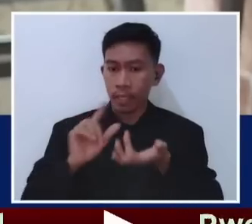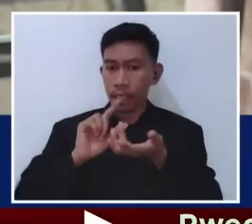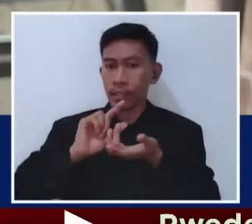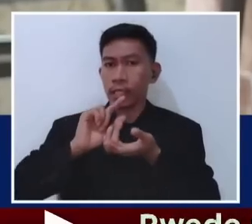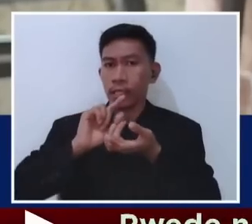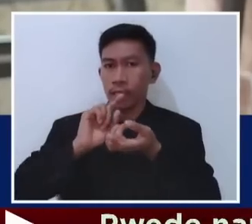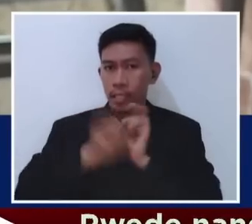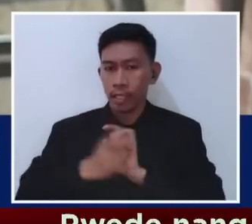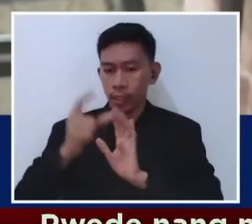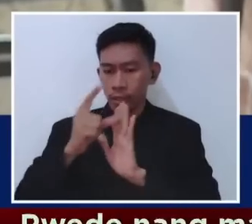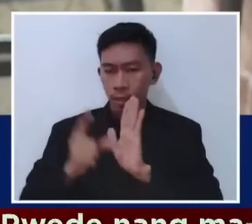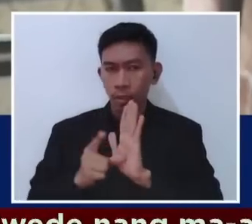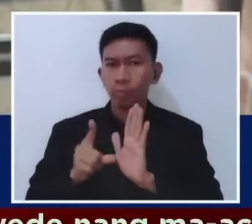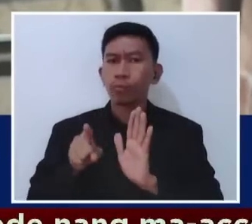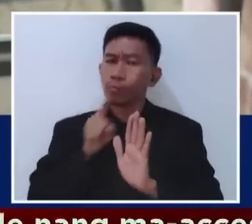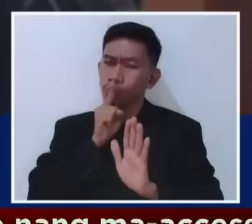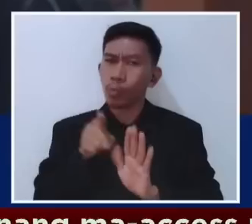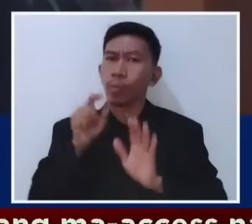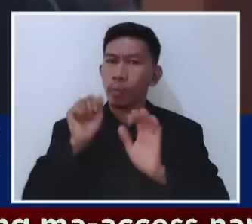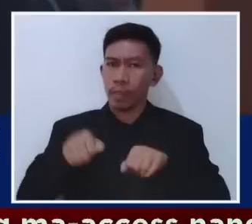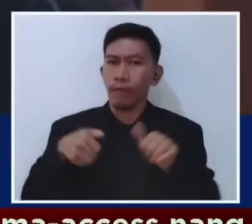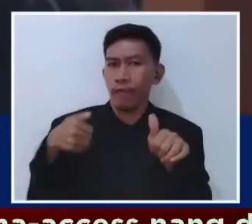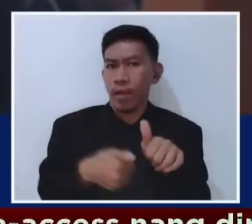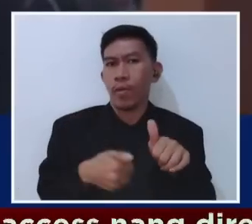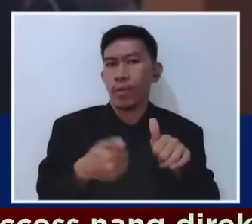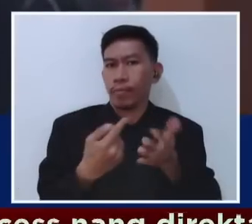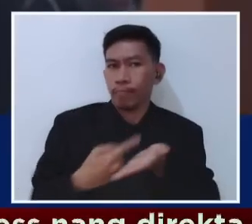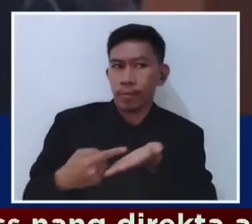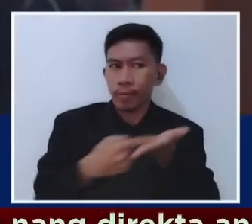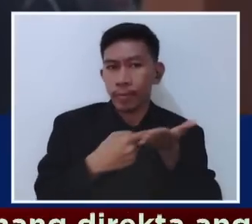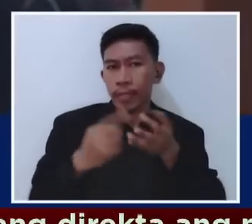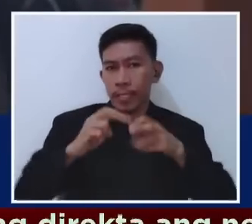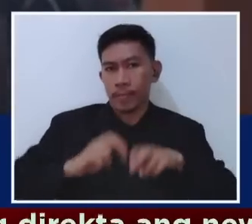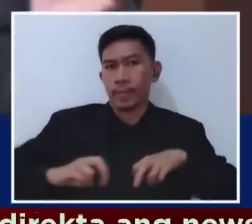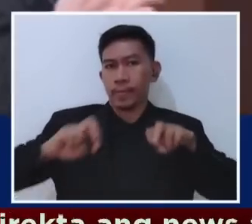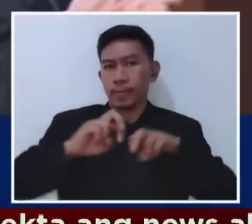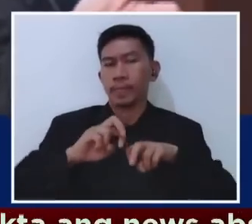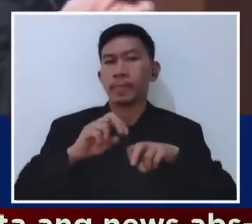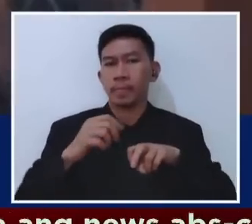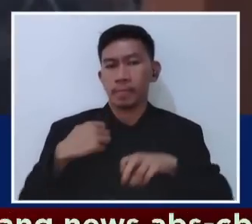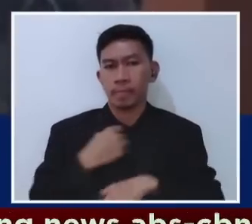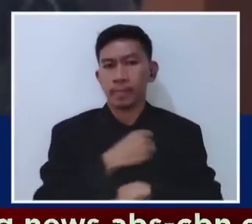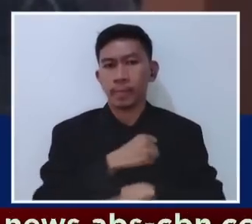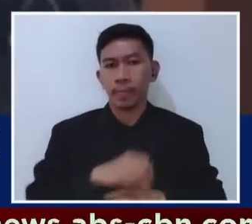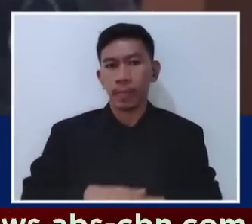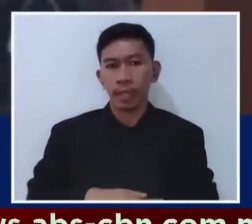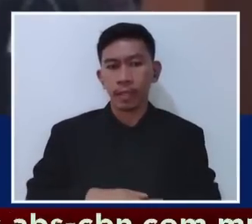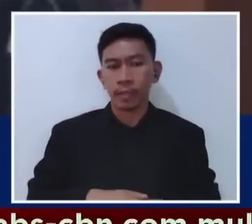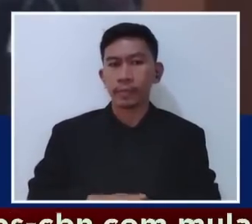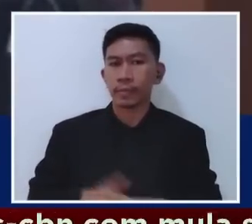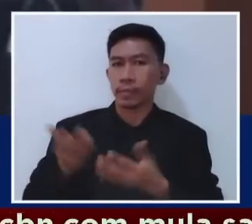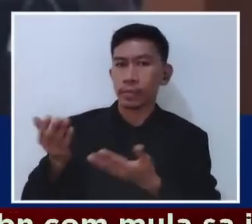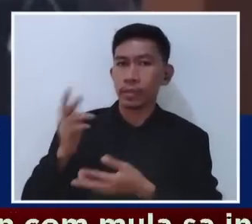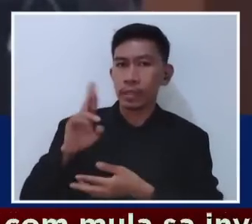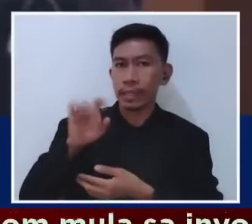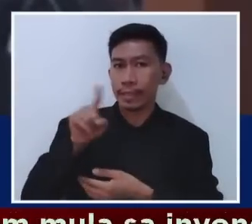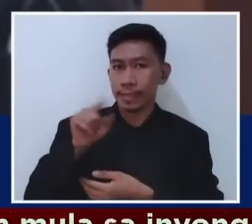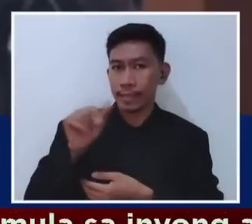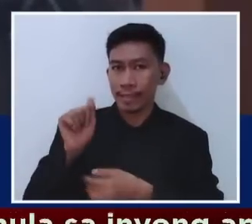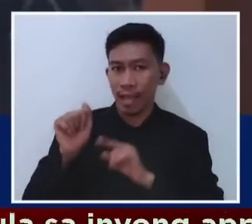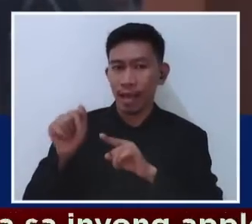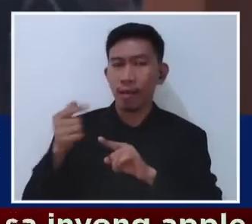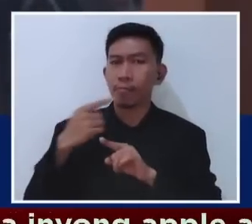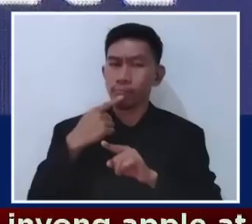faithful to the discussions on the floor. Pinauubayan naman ni Senator Risa Ontivero sa constitutional lawyers ang paghimay